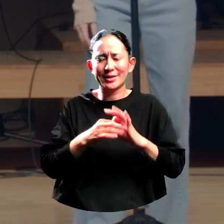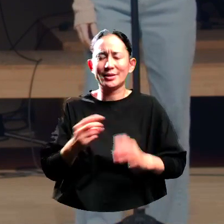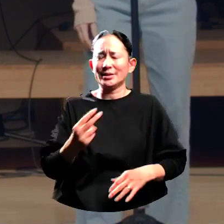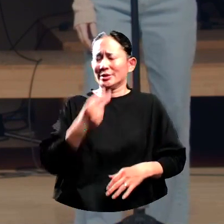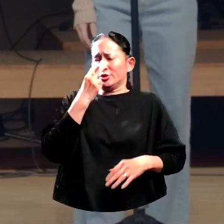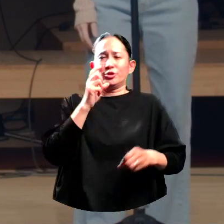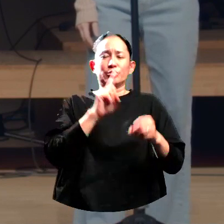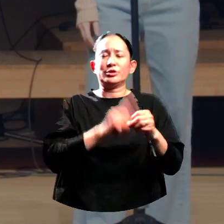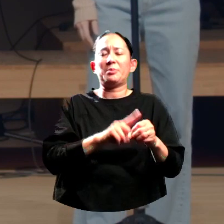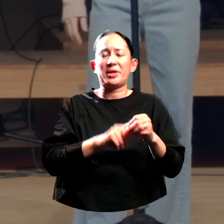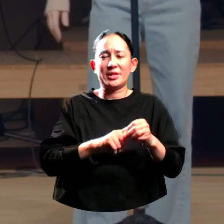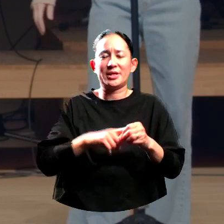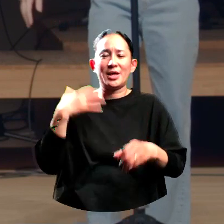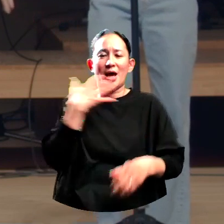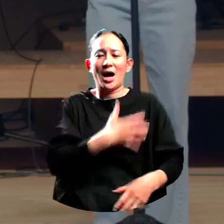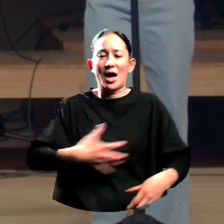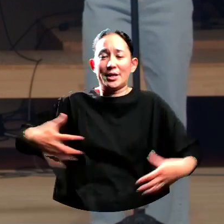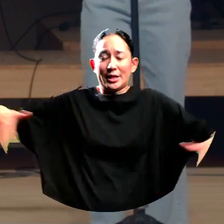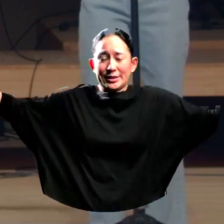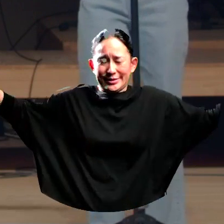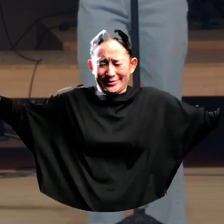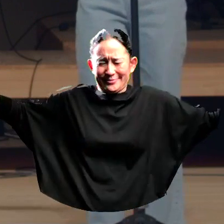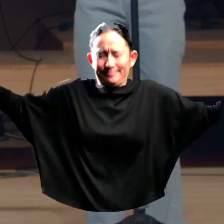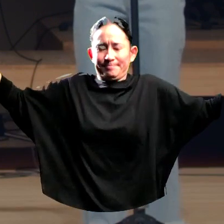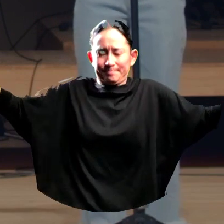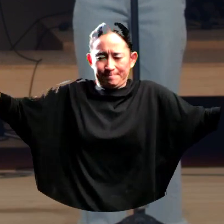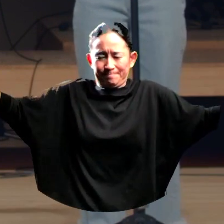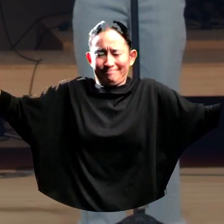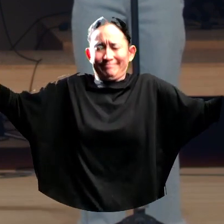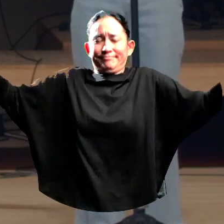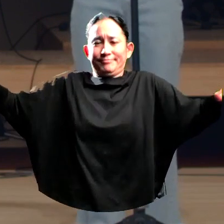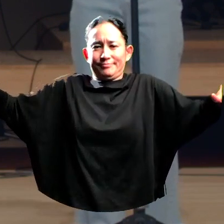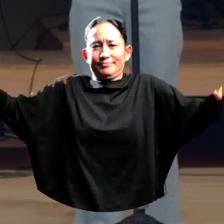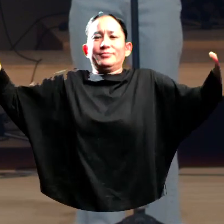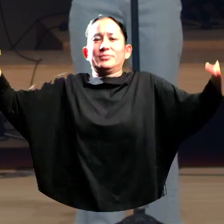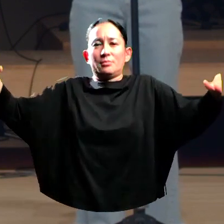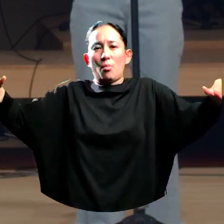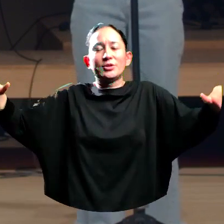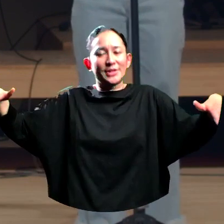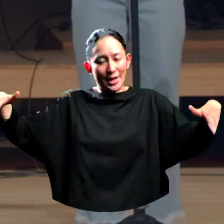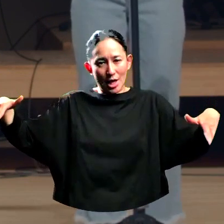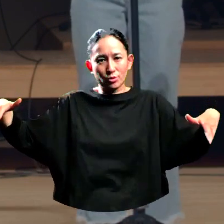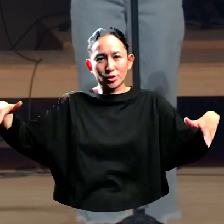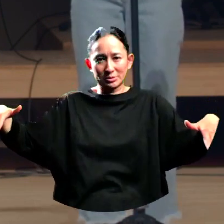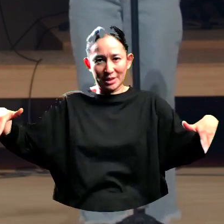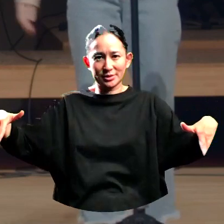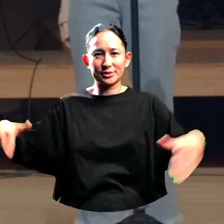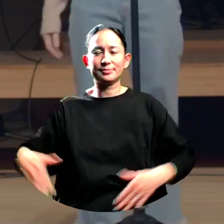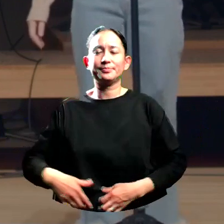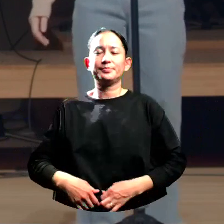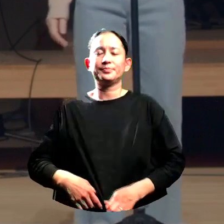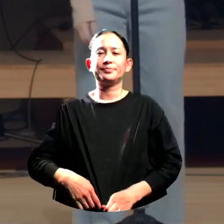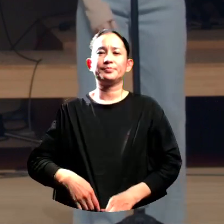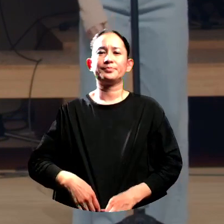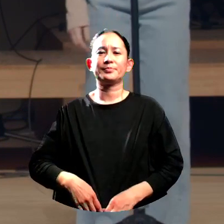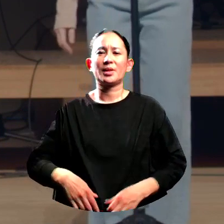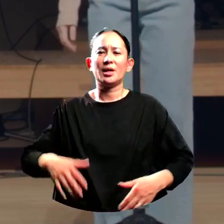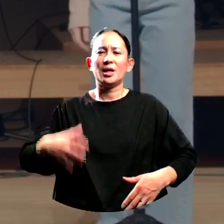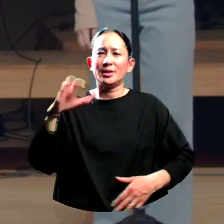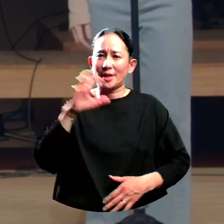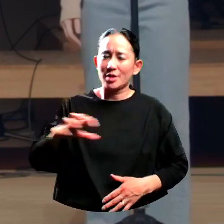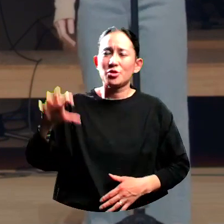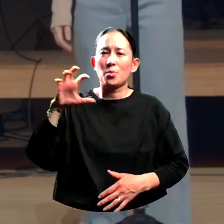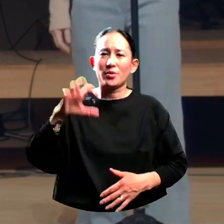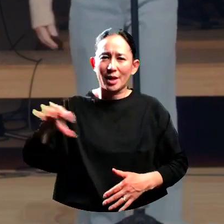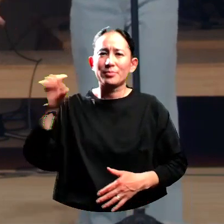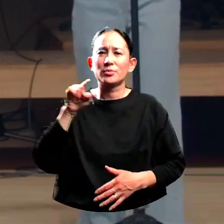死に持ち上げないといけない。 So in order to take in oxygen, you need to pull your body up. 何度も何度もそれ